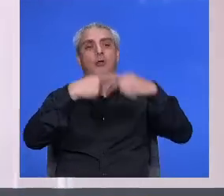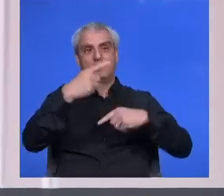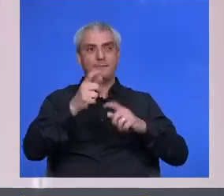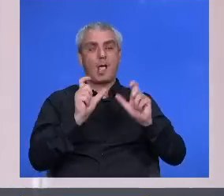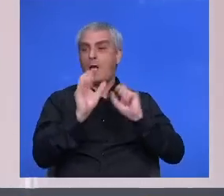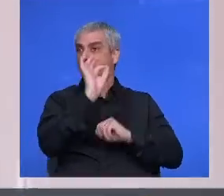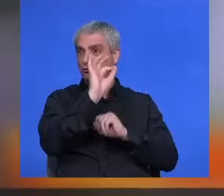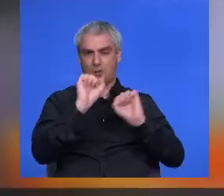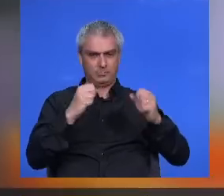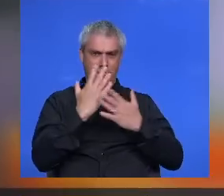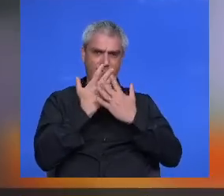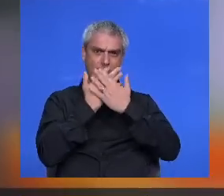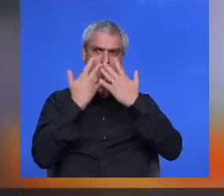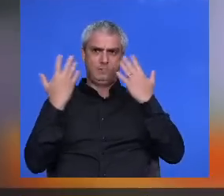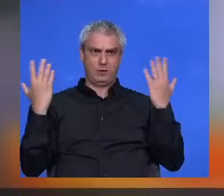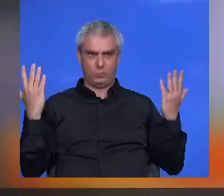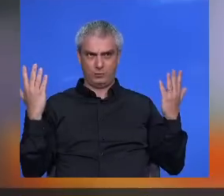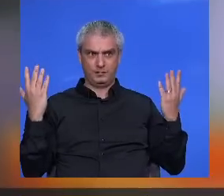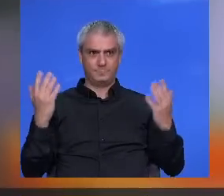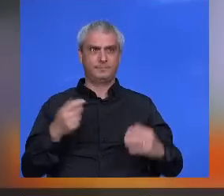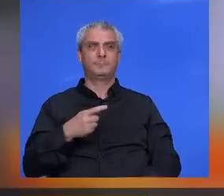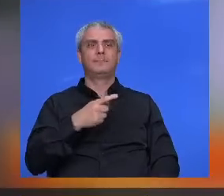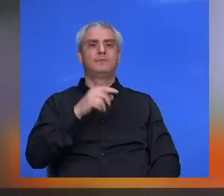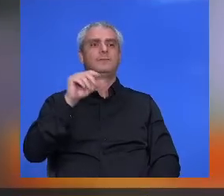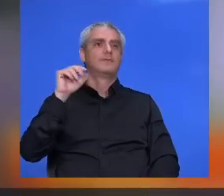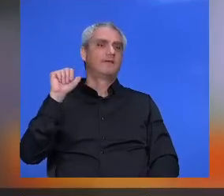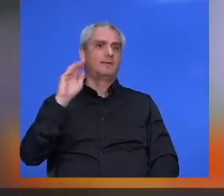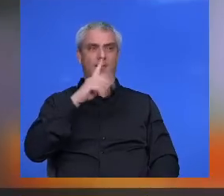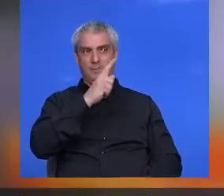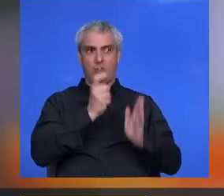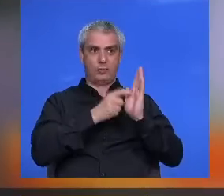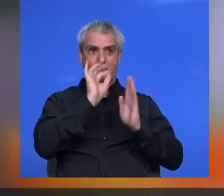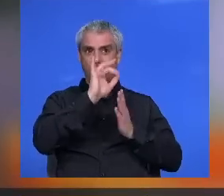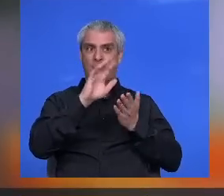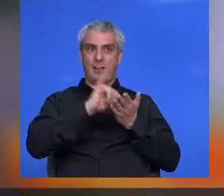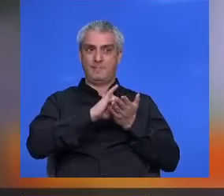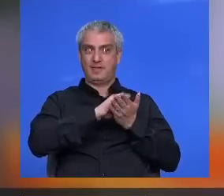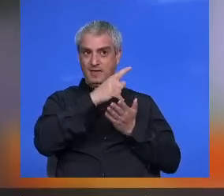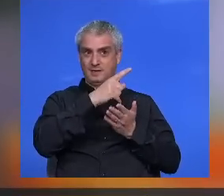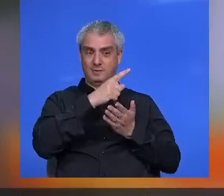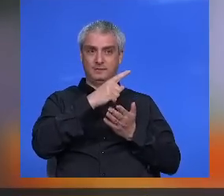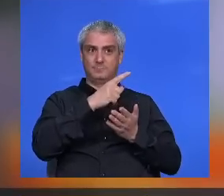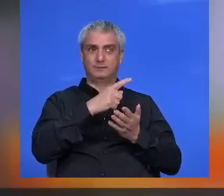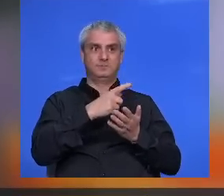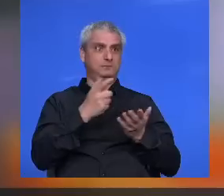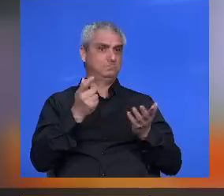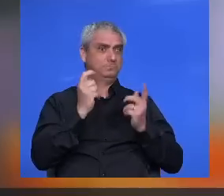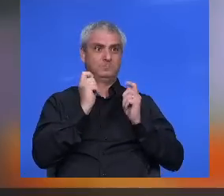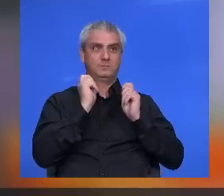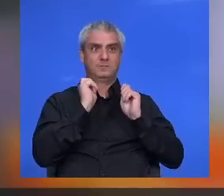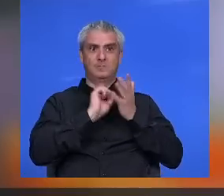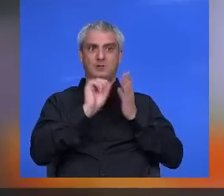לשעבר כבר ברור. Soros'd back Manhattan District Attorney Alvin Bragg is actually indicting my father.